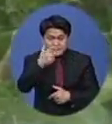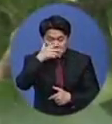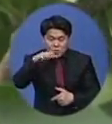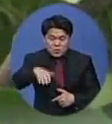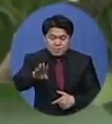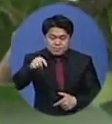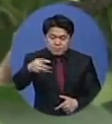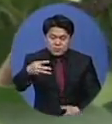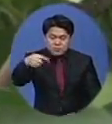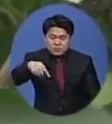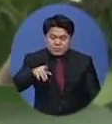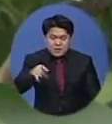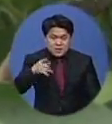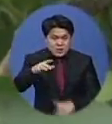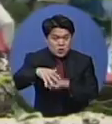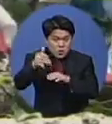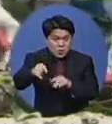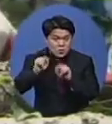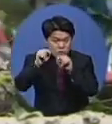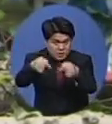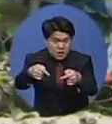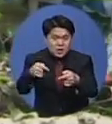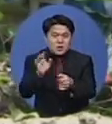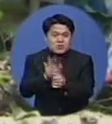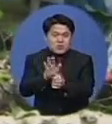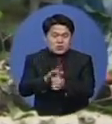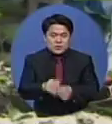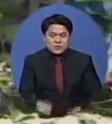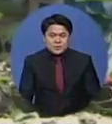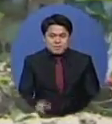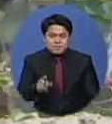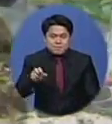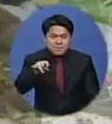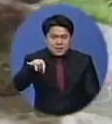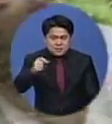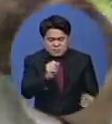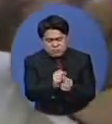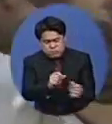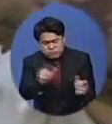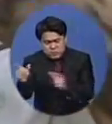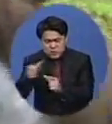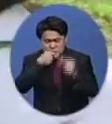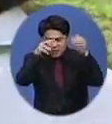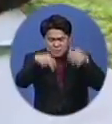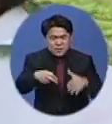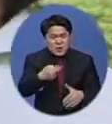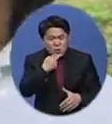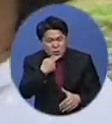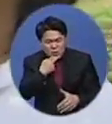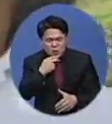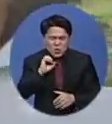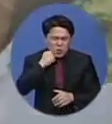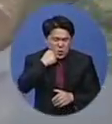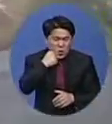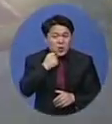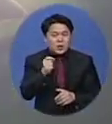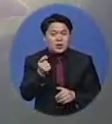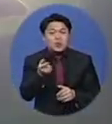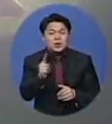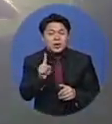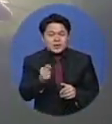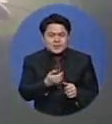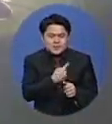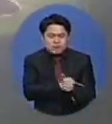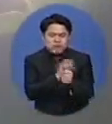농가에도 찾아가 일손 돕기에 나섭니다. 메르스 여파와 가뭄의 이중고로 힘겨운 농가에 큰 힘이 되고